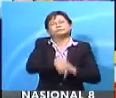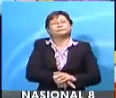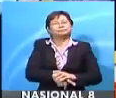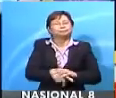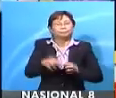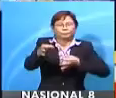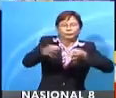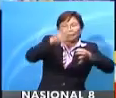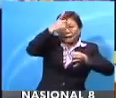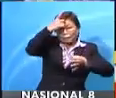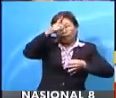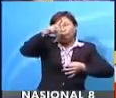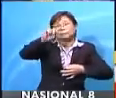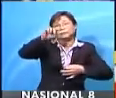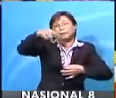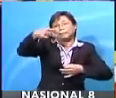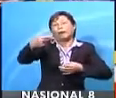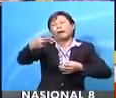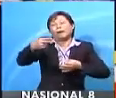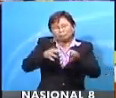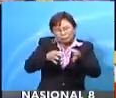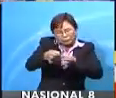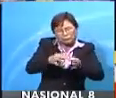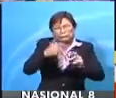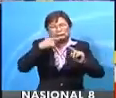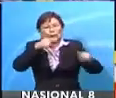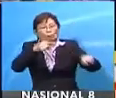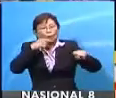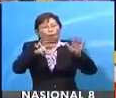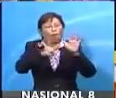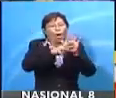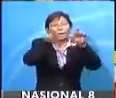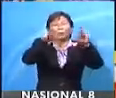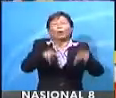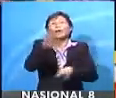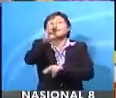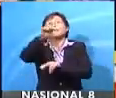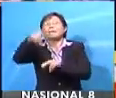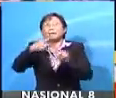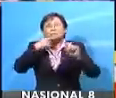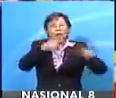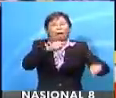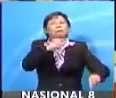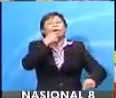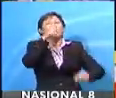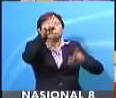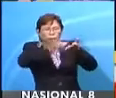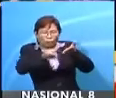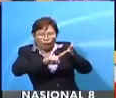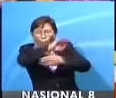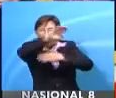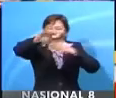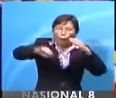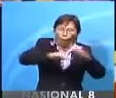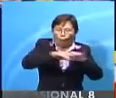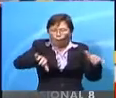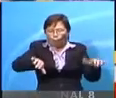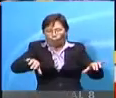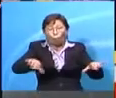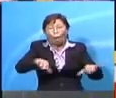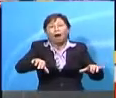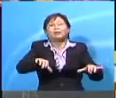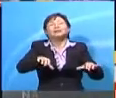Dan penjelasan Datuk Seri Mustafa kemudiannya mengundang reaksi wakil-wakil rakyat yang meminta penelitian menyeluruh dibuat oleh